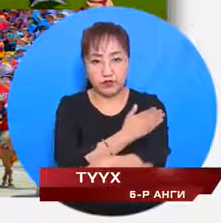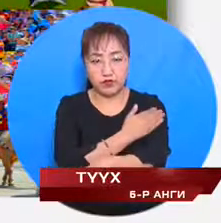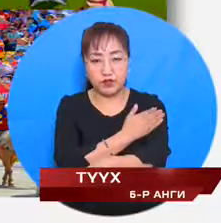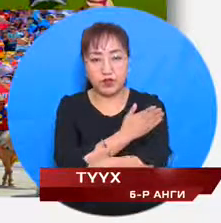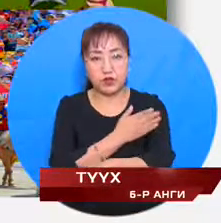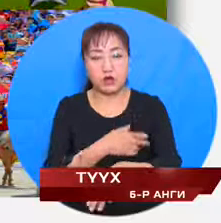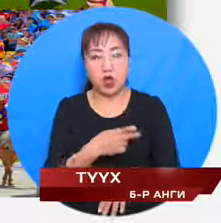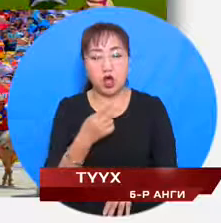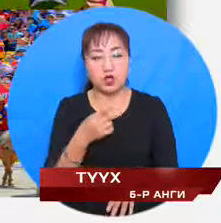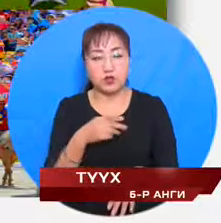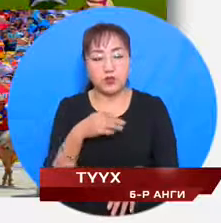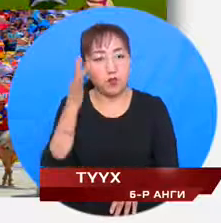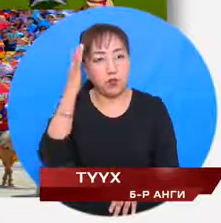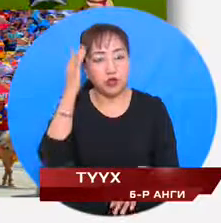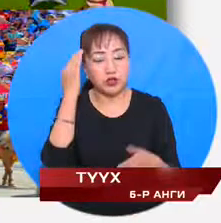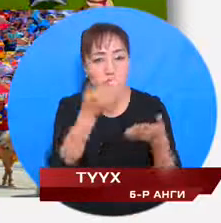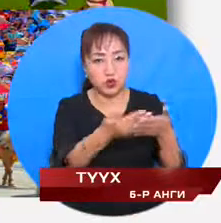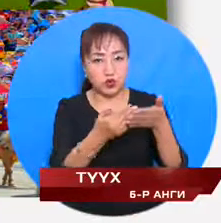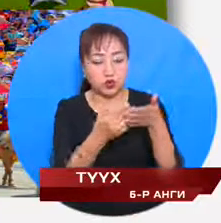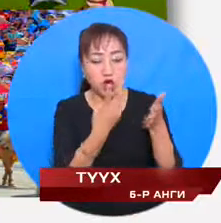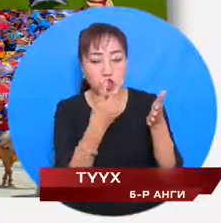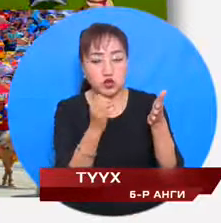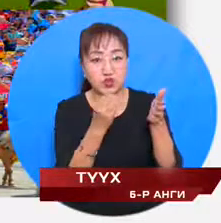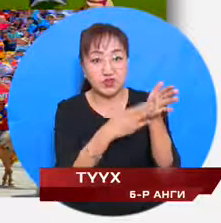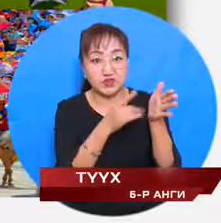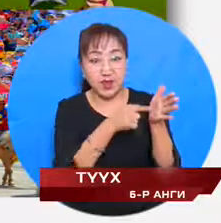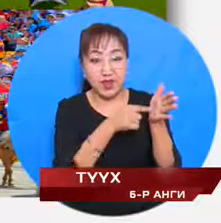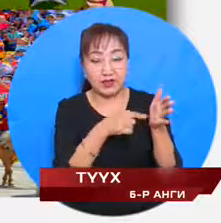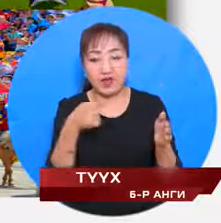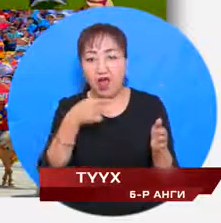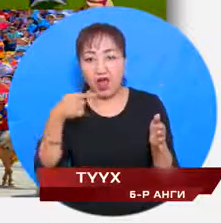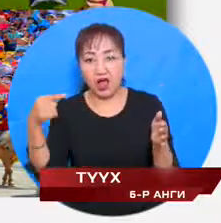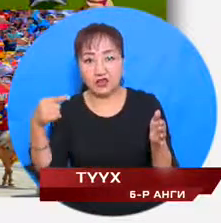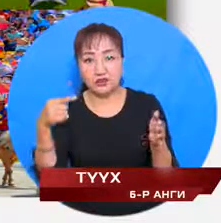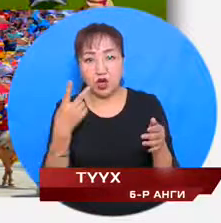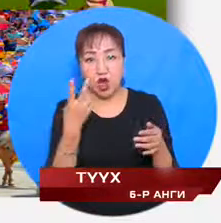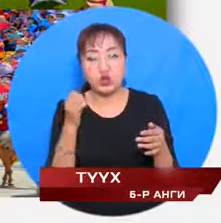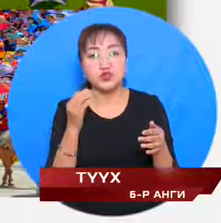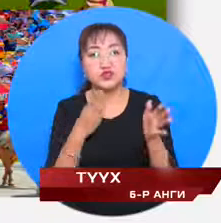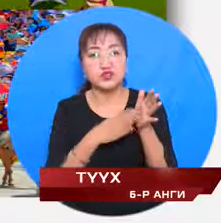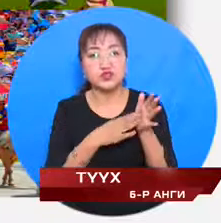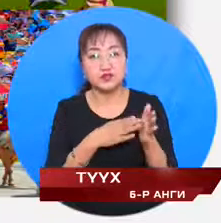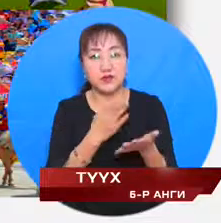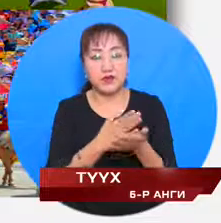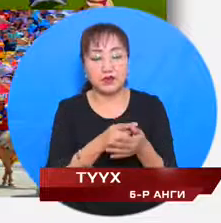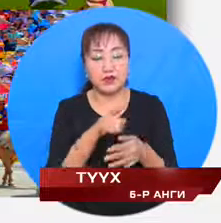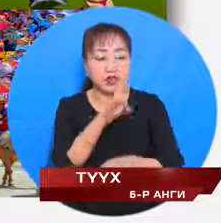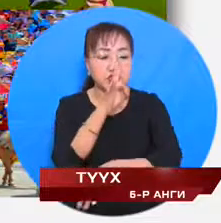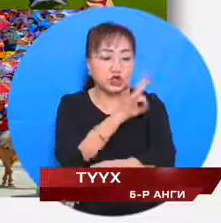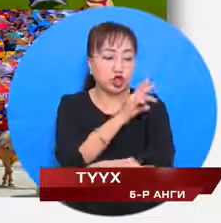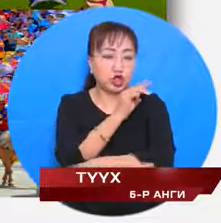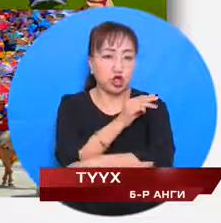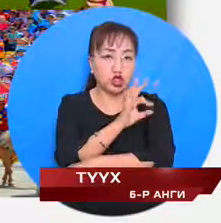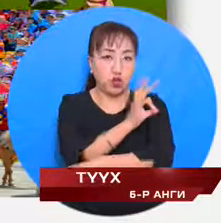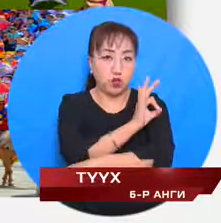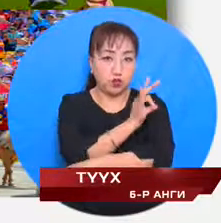2229 жил гэж өгөгдсөн байгаа. Тэгэхээр хасаад буюу 209 жил гарч ирж байна. А энэ нь тэгвэл бидний нийтийн тоол тоолохоос өмнөх буюу